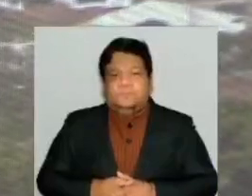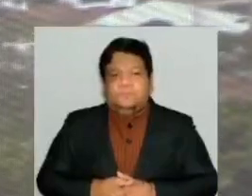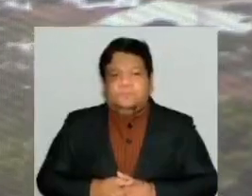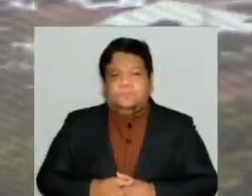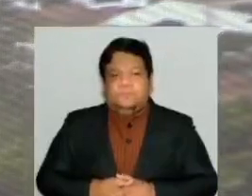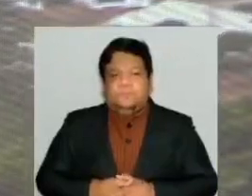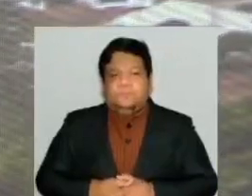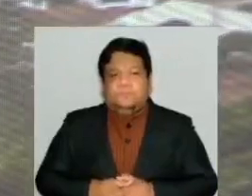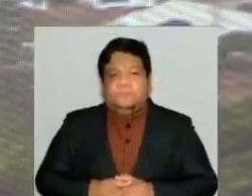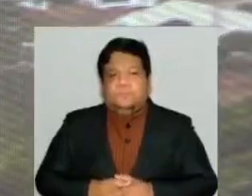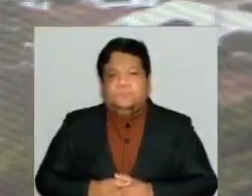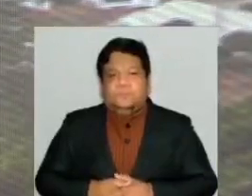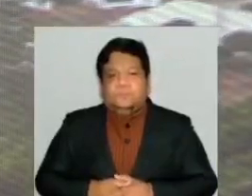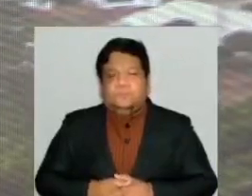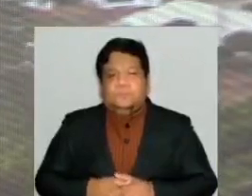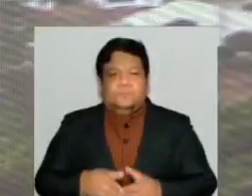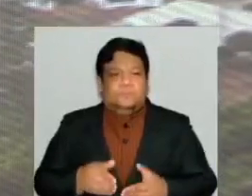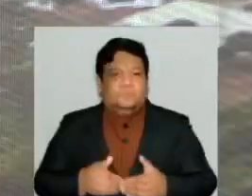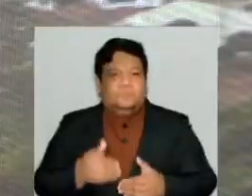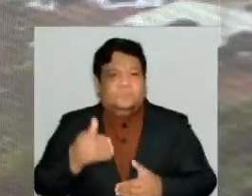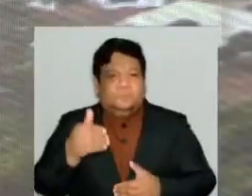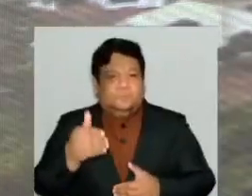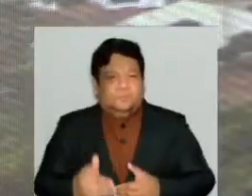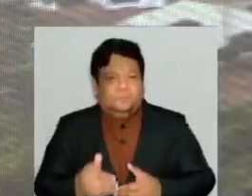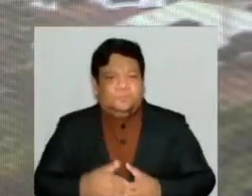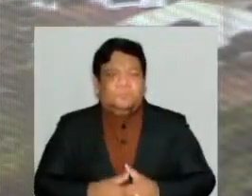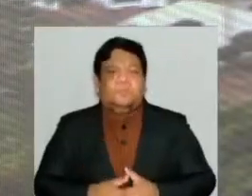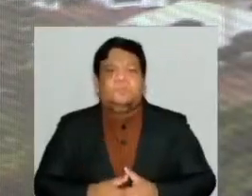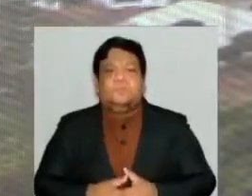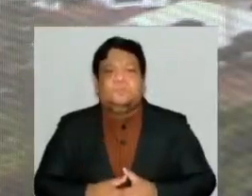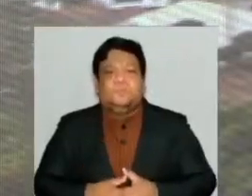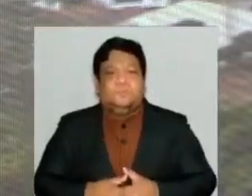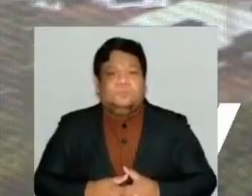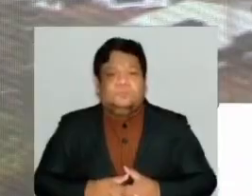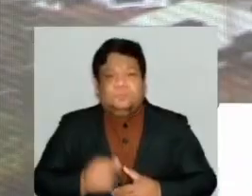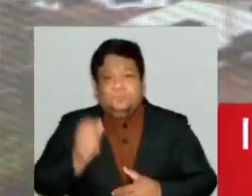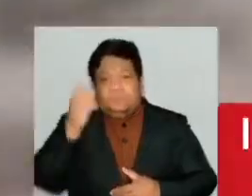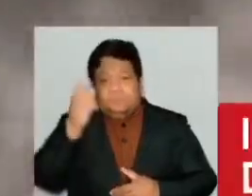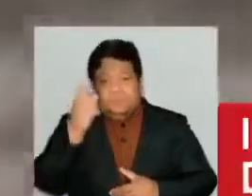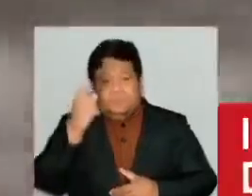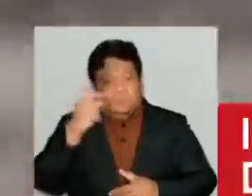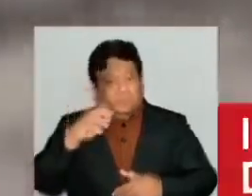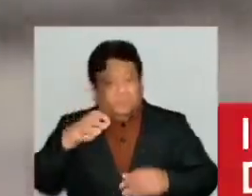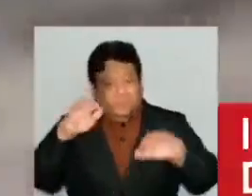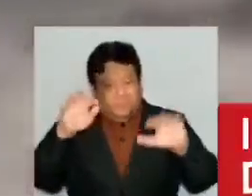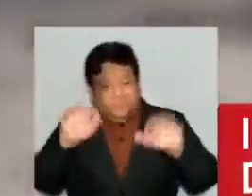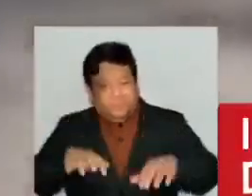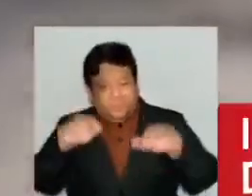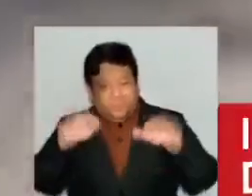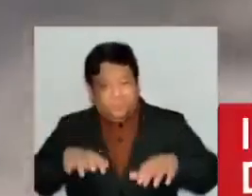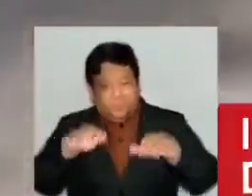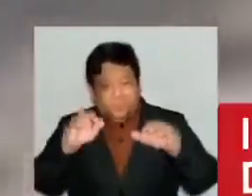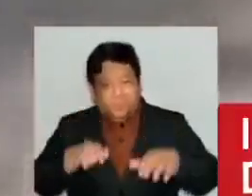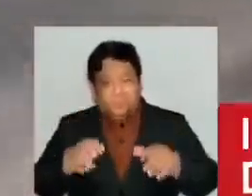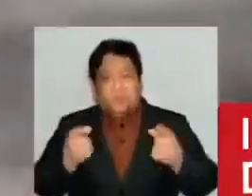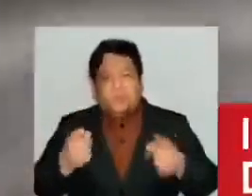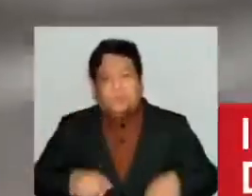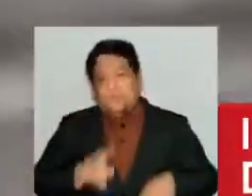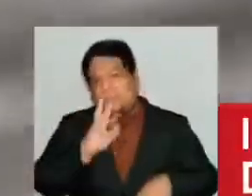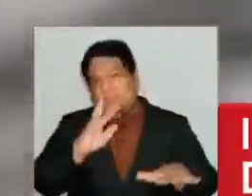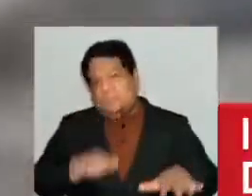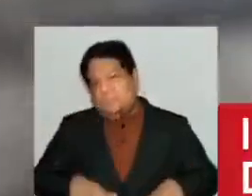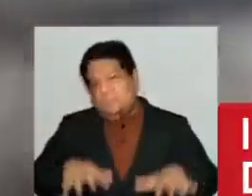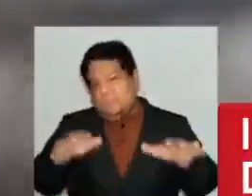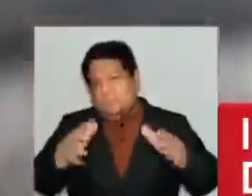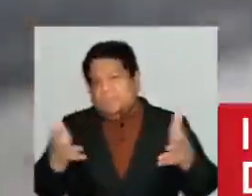Dahil sa pag-uulan, umapaw ang ilang ilog sa Makilala, North Cotabato. Dahil dyan, kulay putik ang rumaragas ng tubig sa ilang lugar.